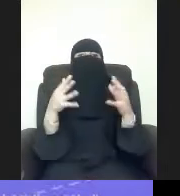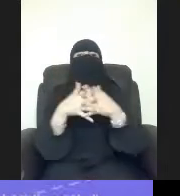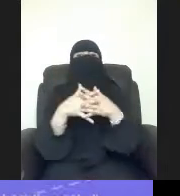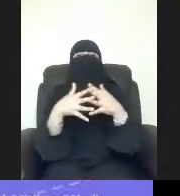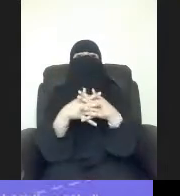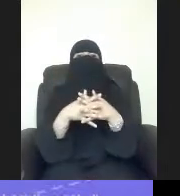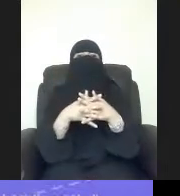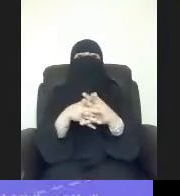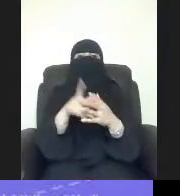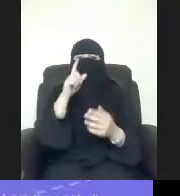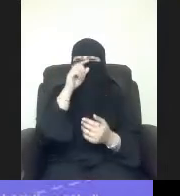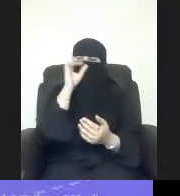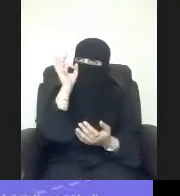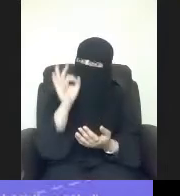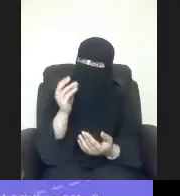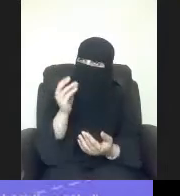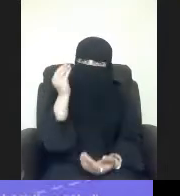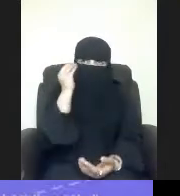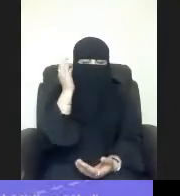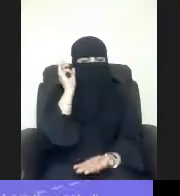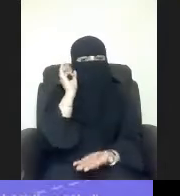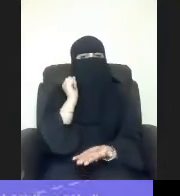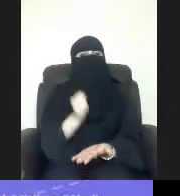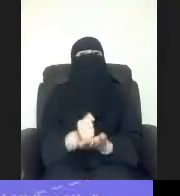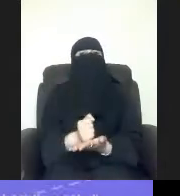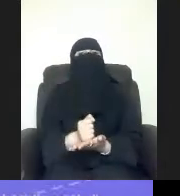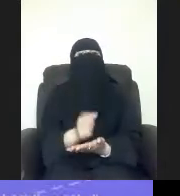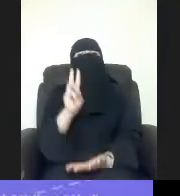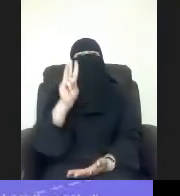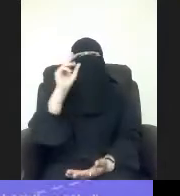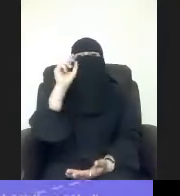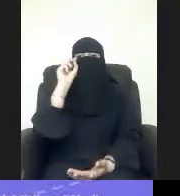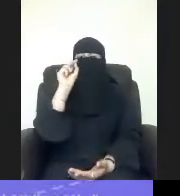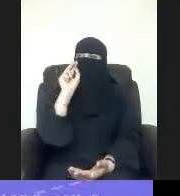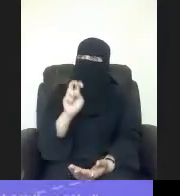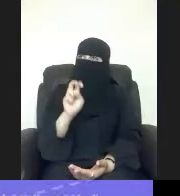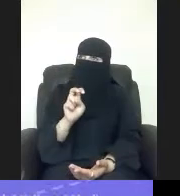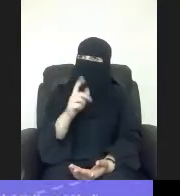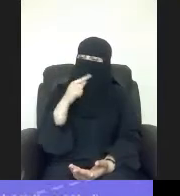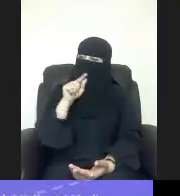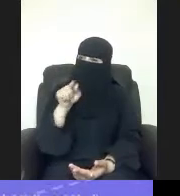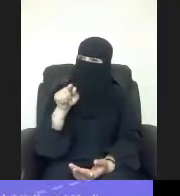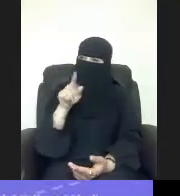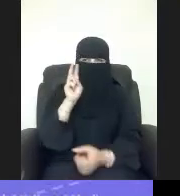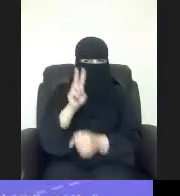فقد الطالب ثقته بمعلمه لن يتقبل منه أي شيء.